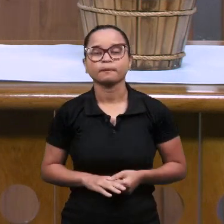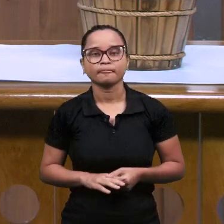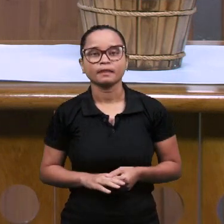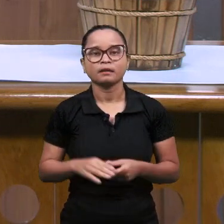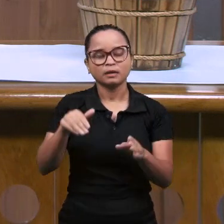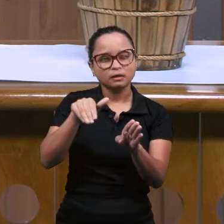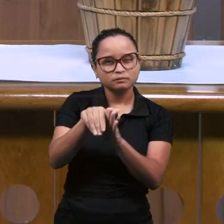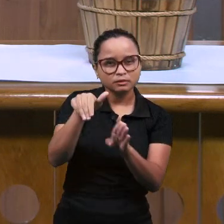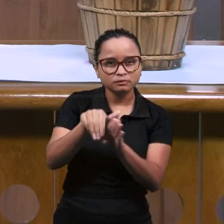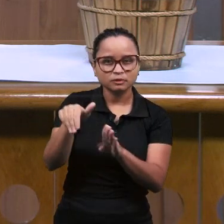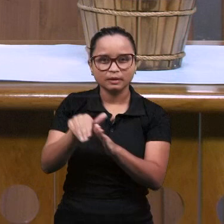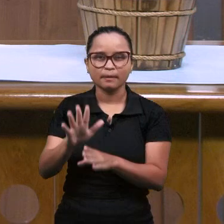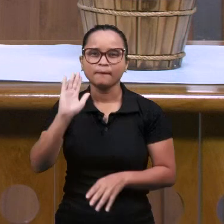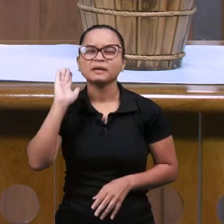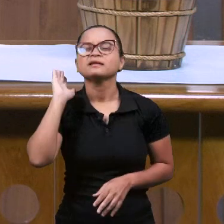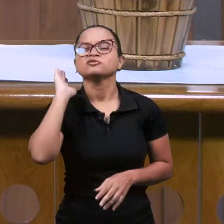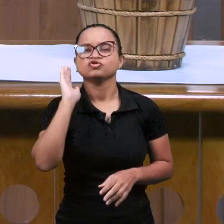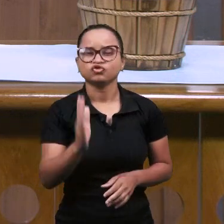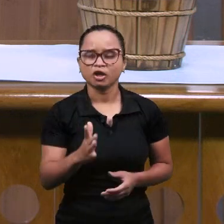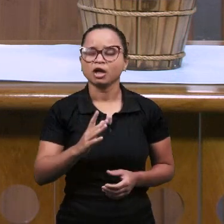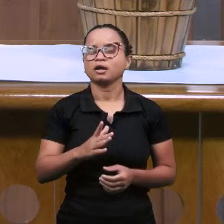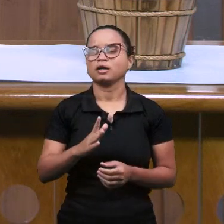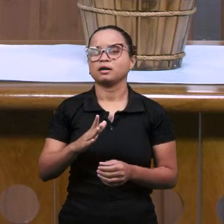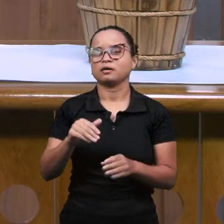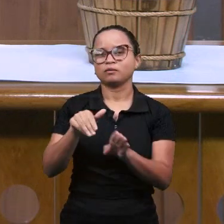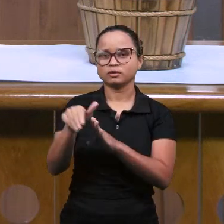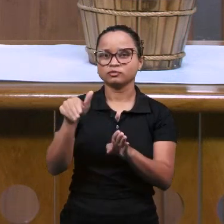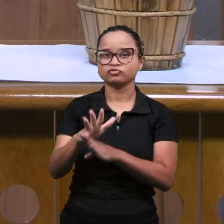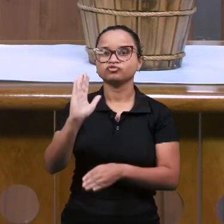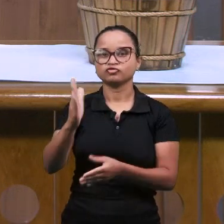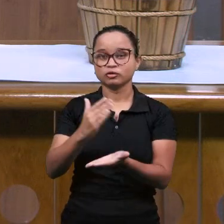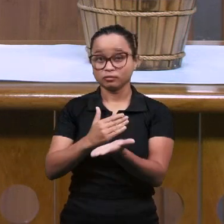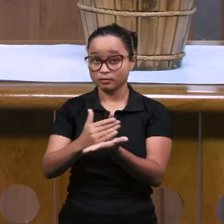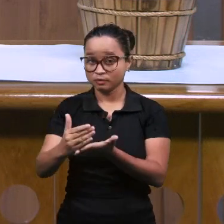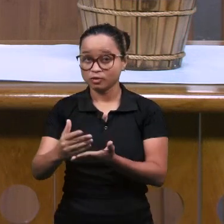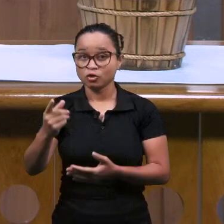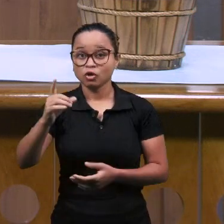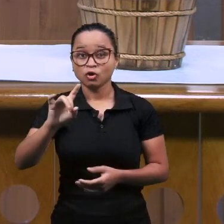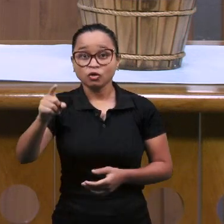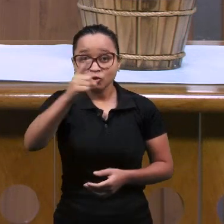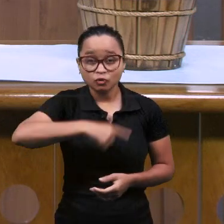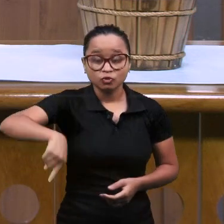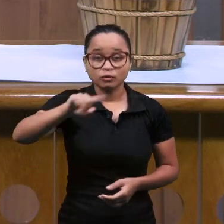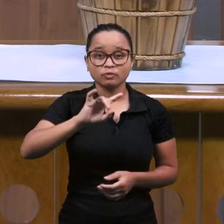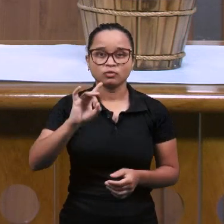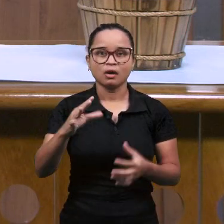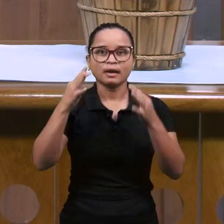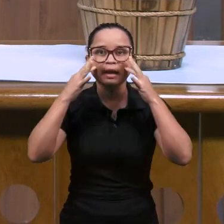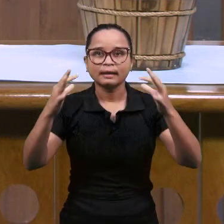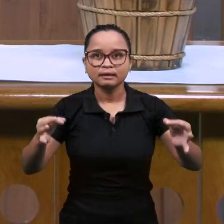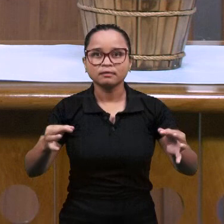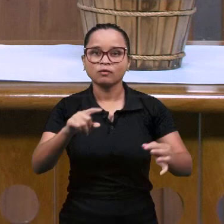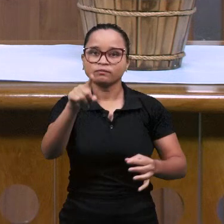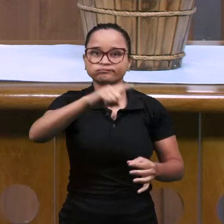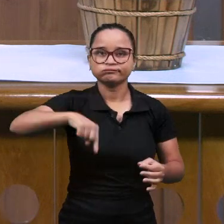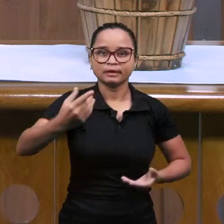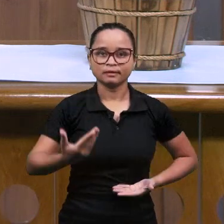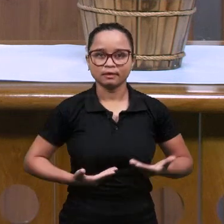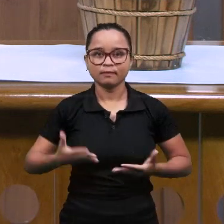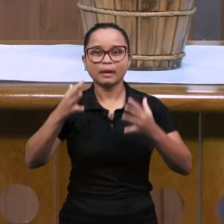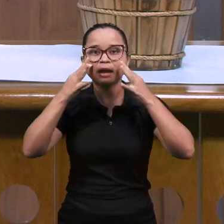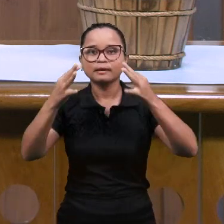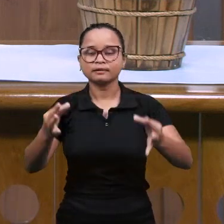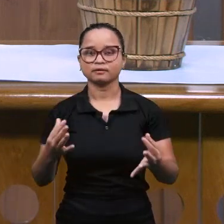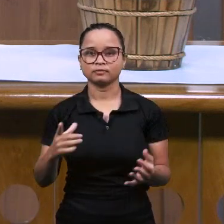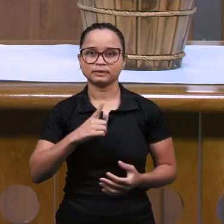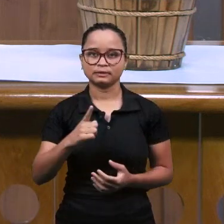recommandations. Naturellement, il a déjà fait dans son introduction. Nous voulons juste appeler l'attention